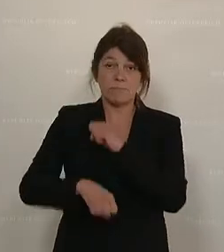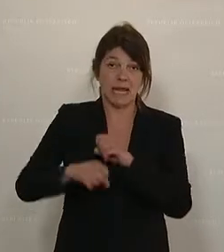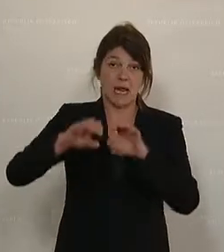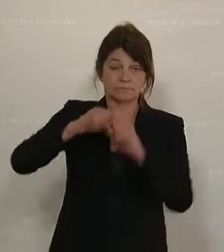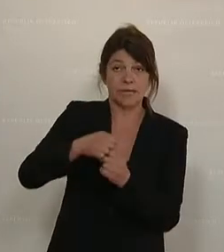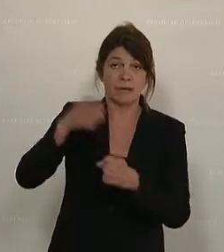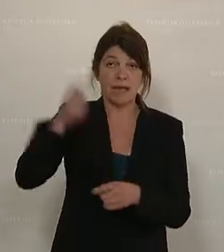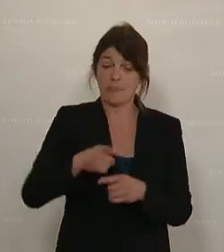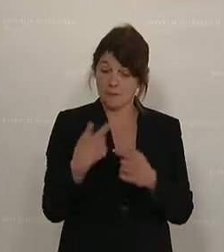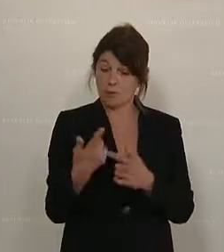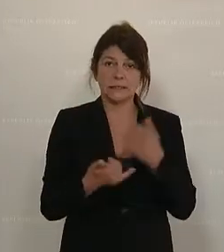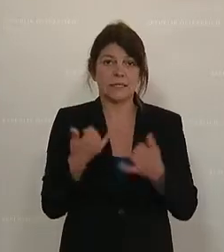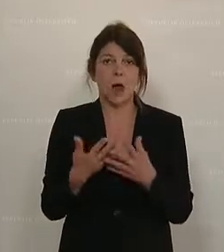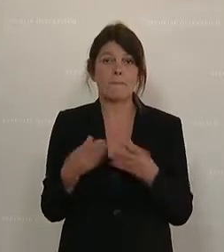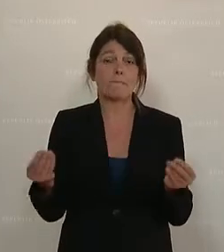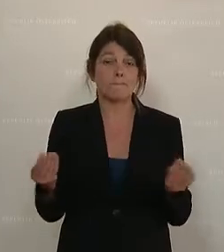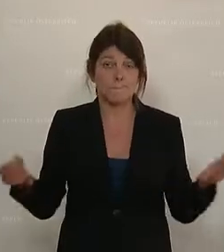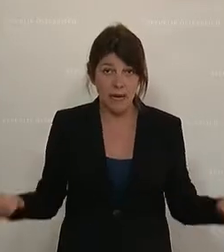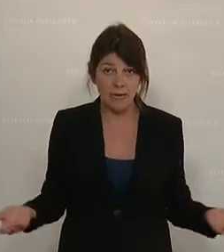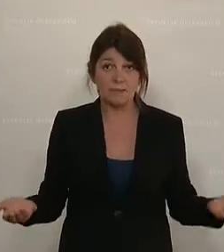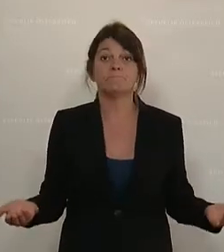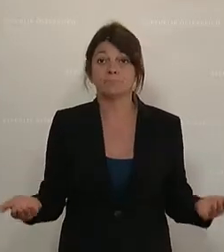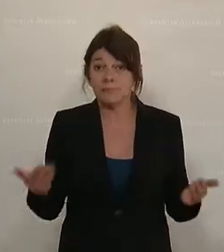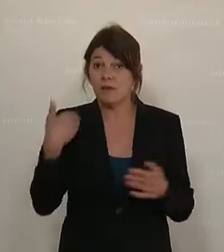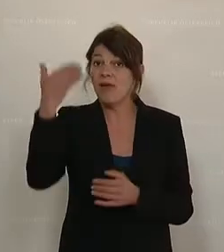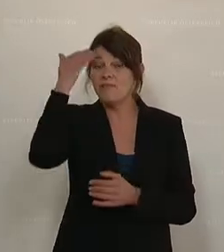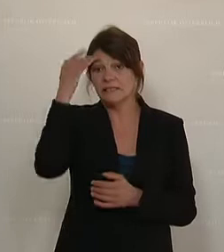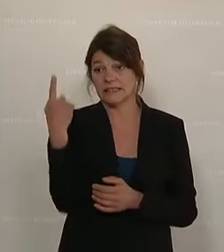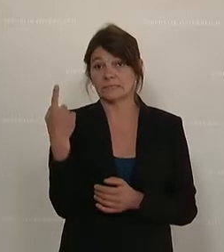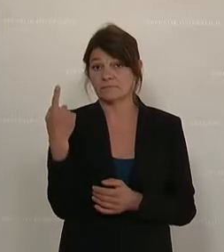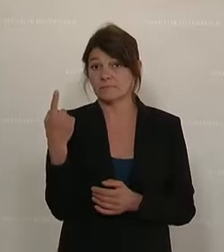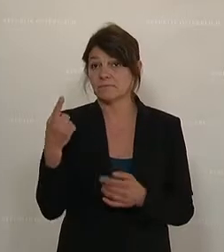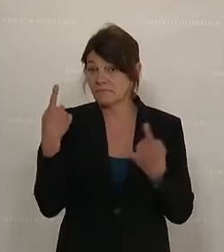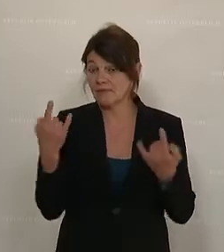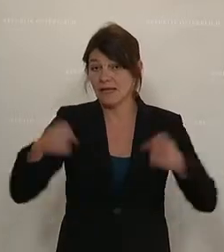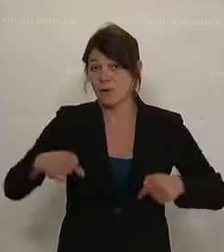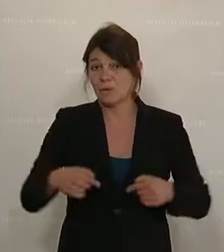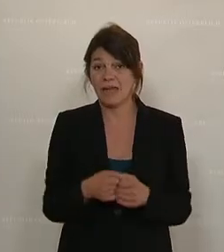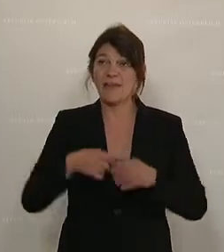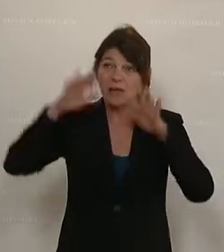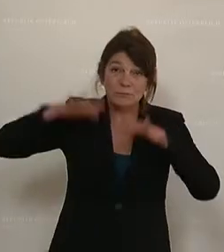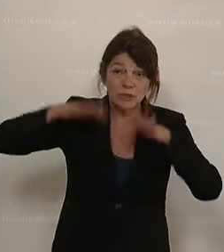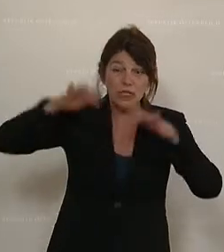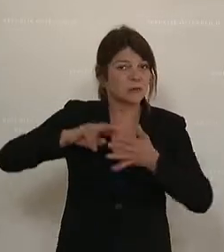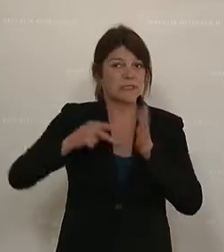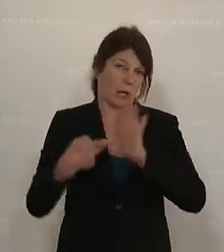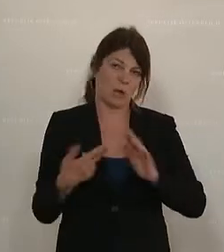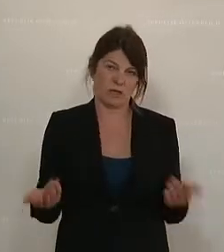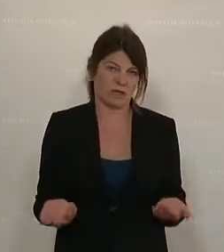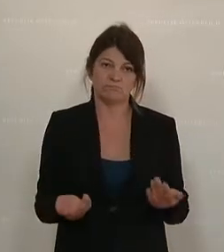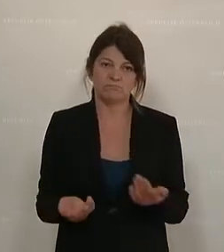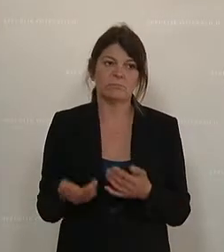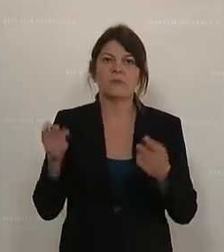nächsten 20 Jahren verschwinden wird. Und wir wissen, dass wir mit der derzeitigen Beschneiungstechnologie noch